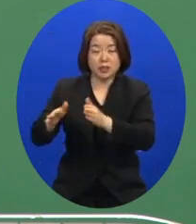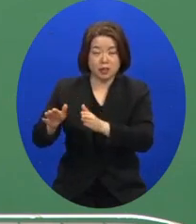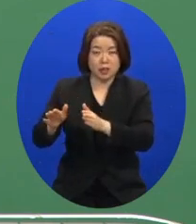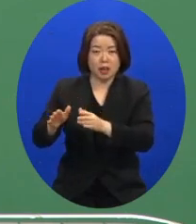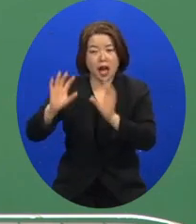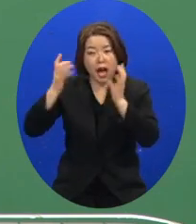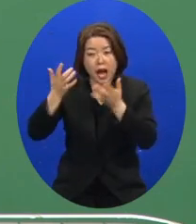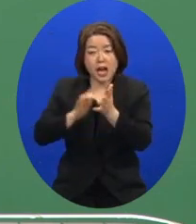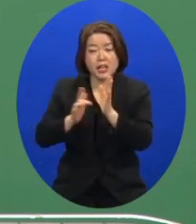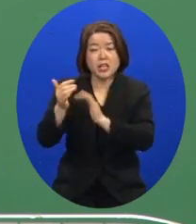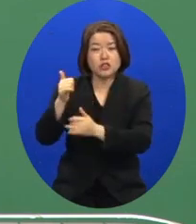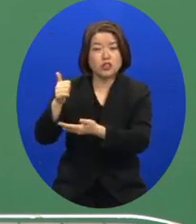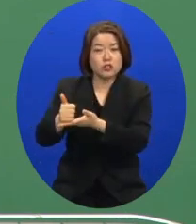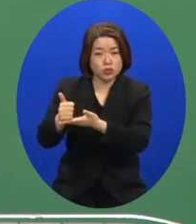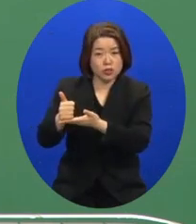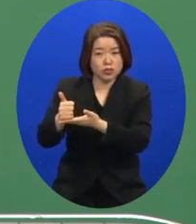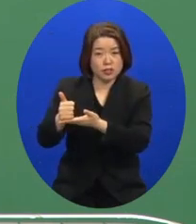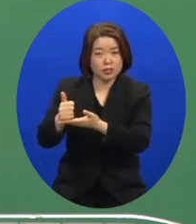주인공입니다.